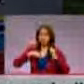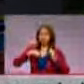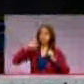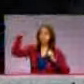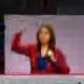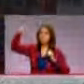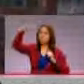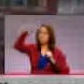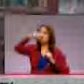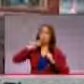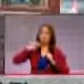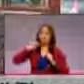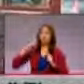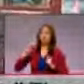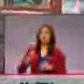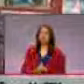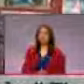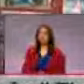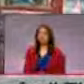مصر